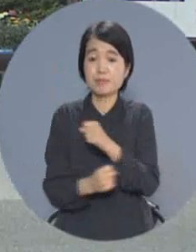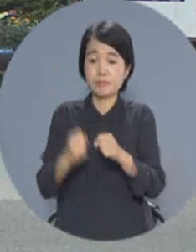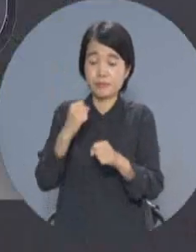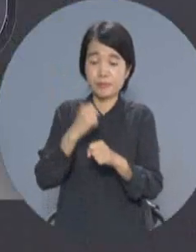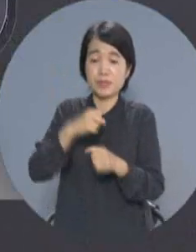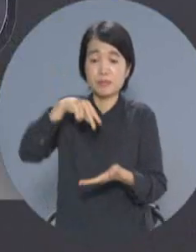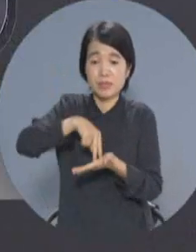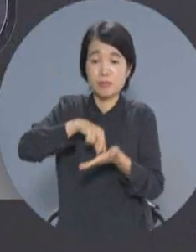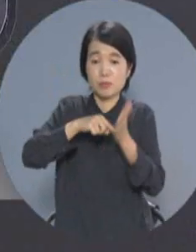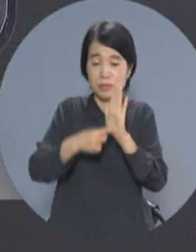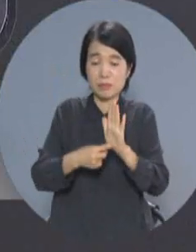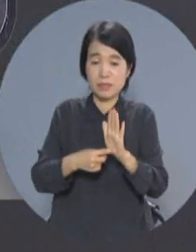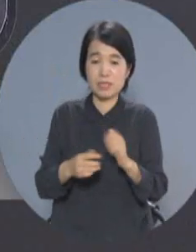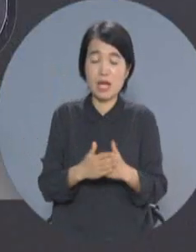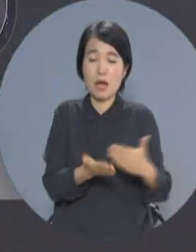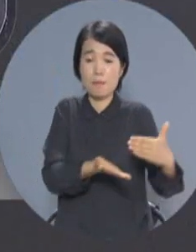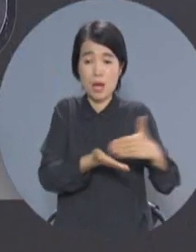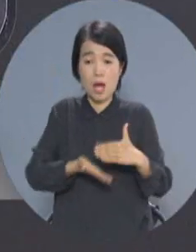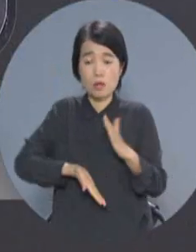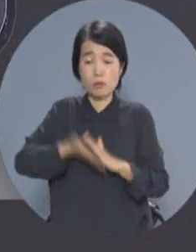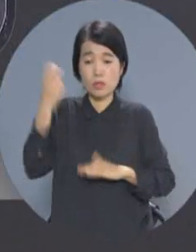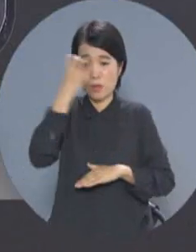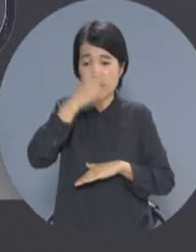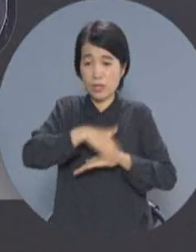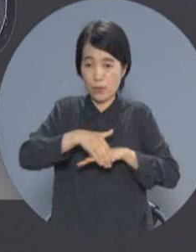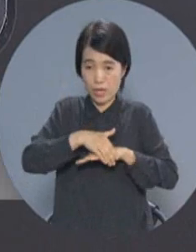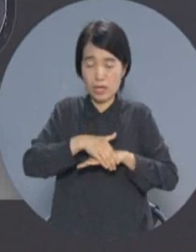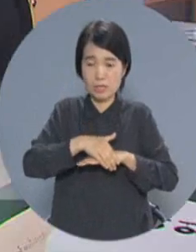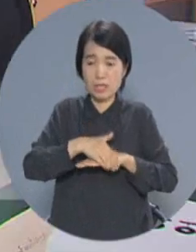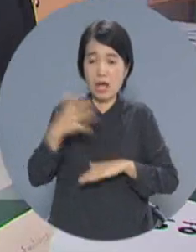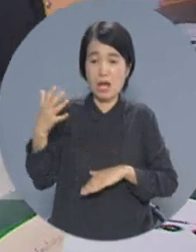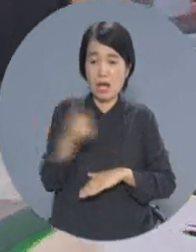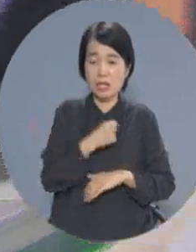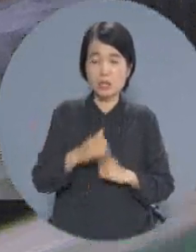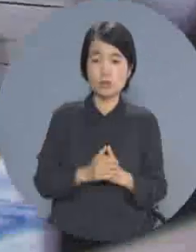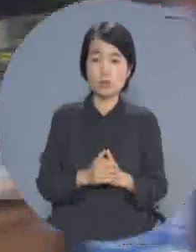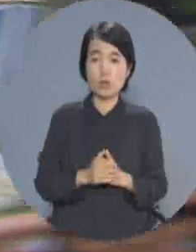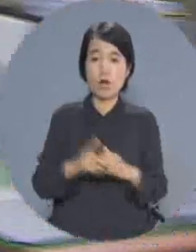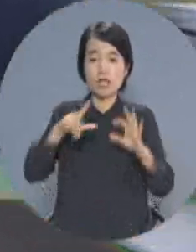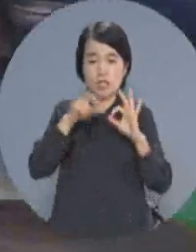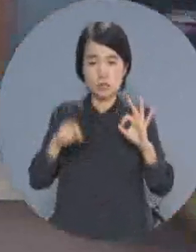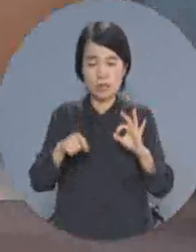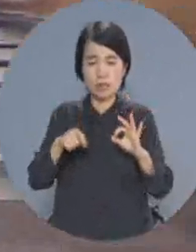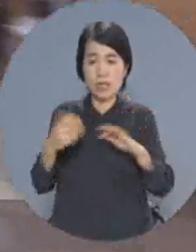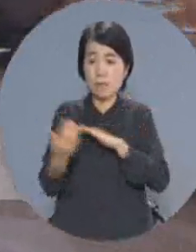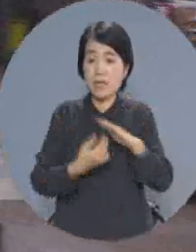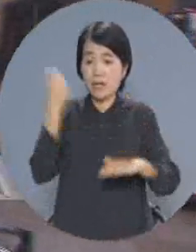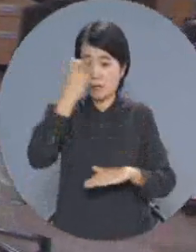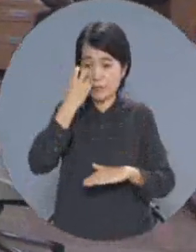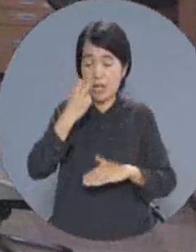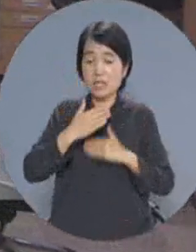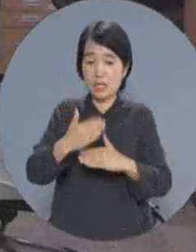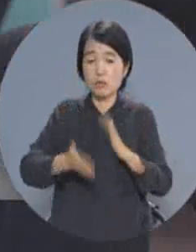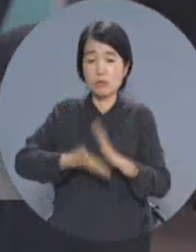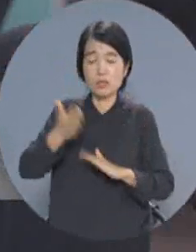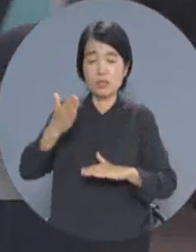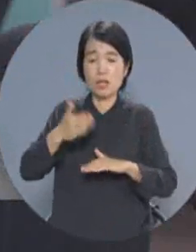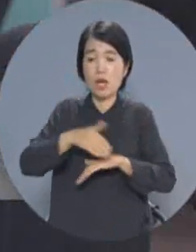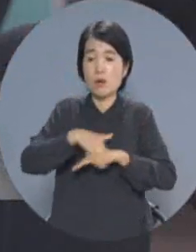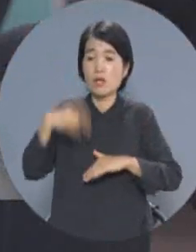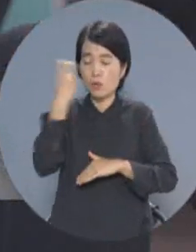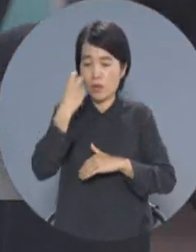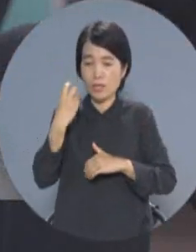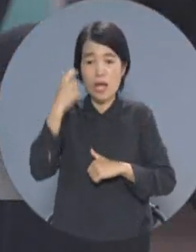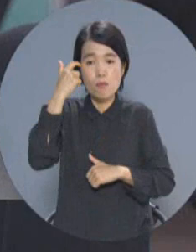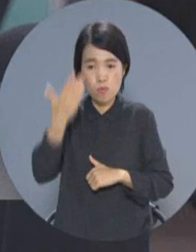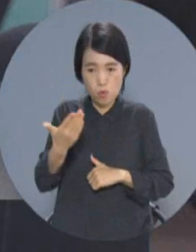있습니다. 일단 접수된 도시관리계획 위반 제안을 토대로 다음 달 중에 타당성 검토와 도시관리위원회 자문 절차를